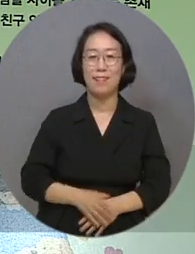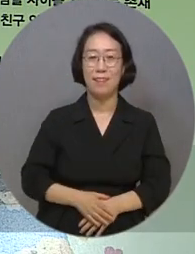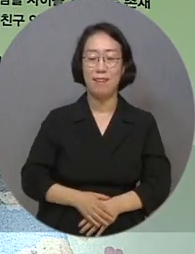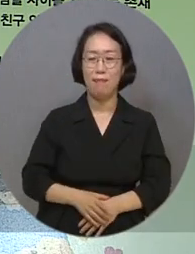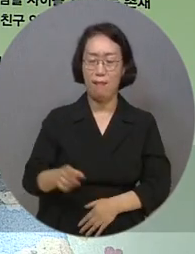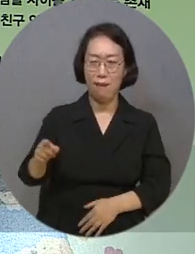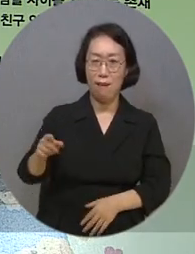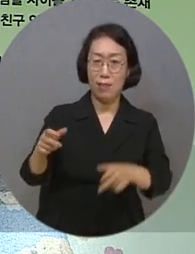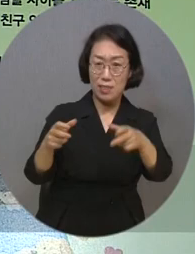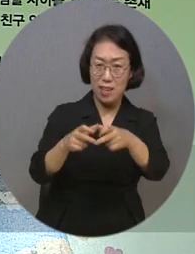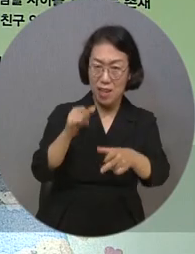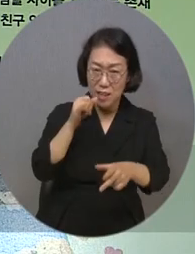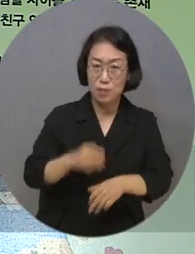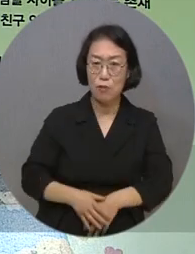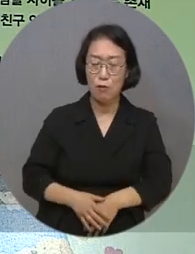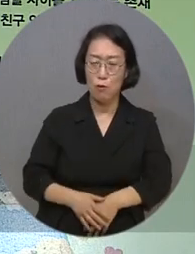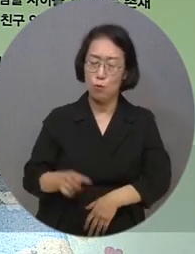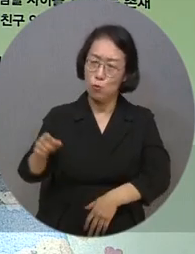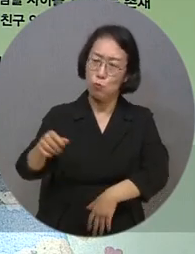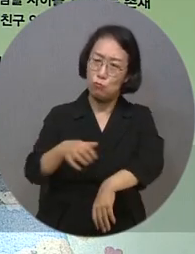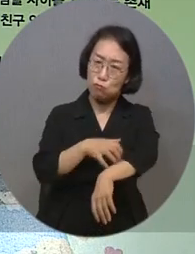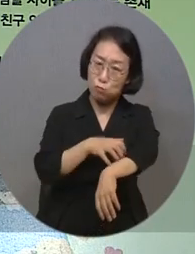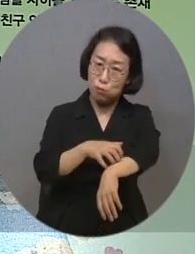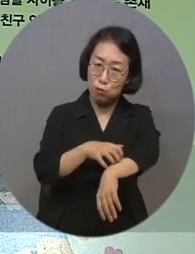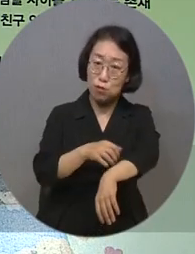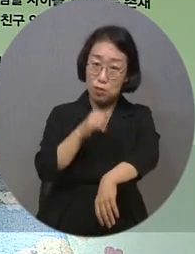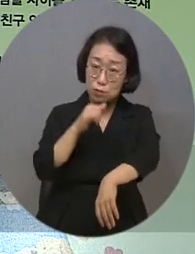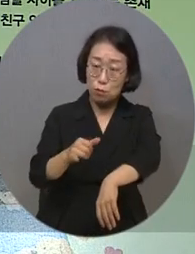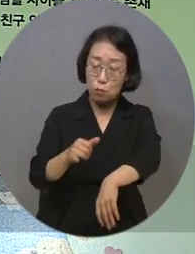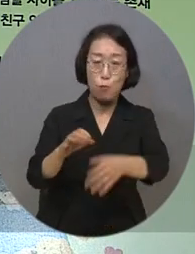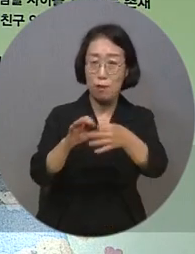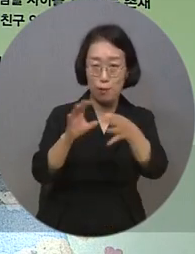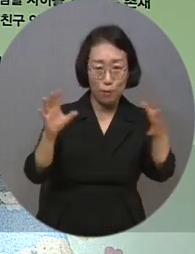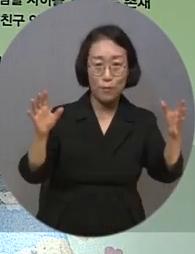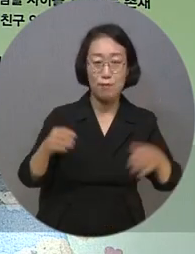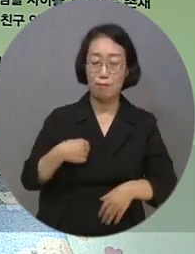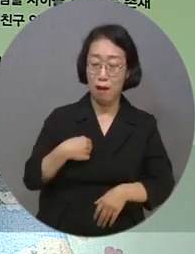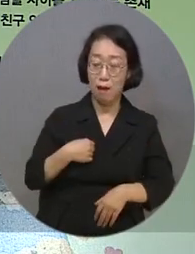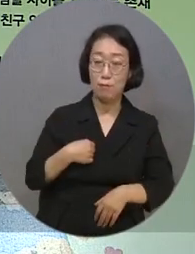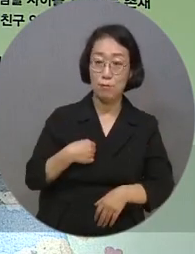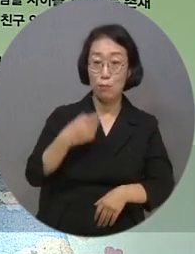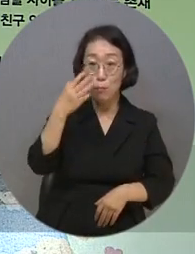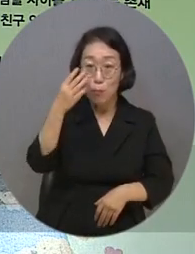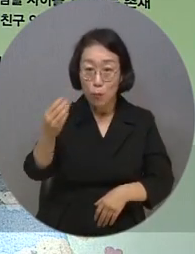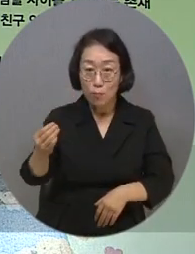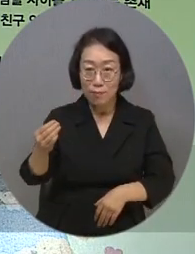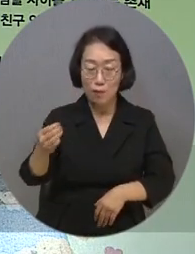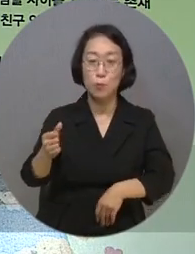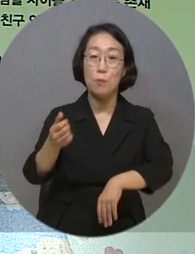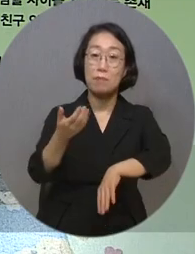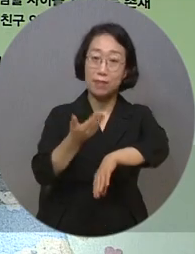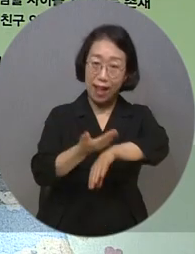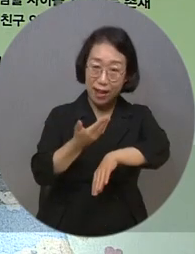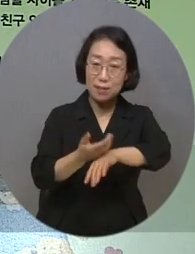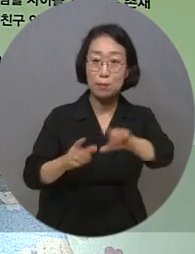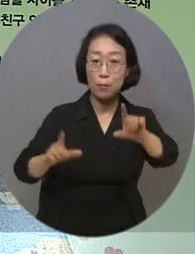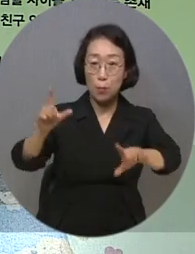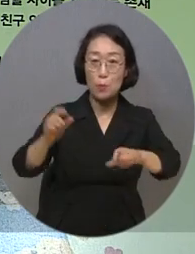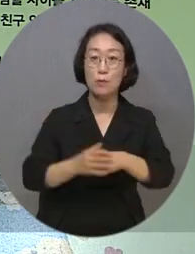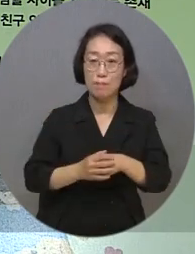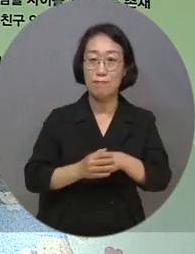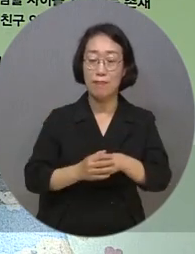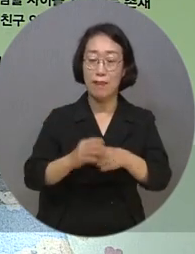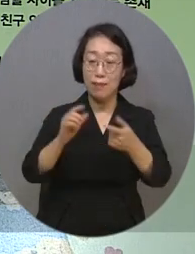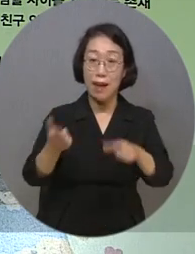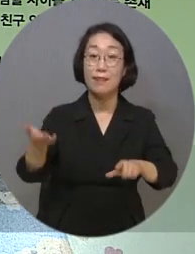친구가 장애가 있고 뭐 이런 장애 이해 이런 걸 떠나서 그냥 내 옆에 있는 조금 특별한 친구, 조금 나랑